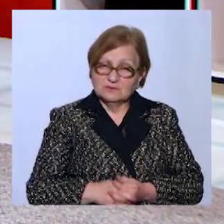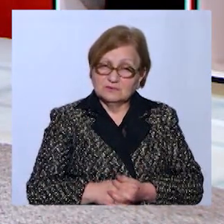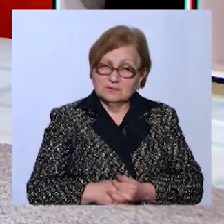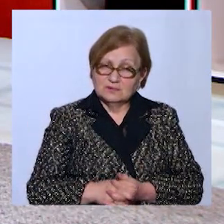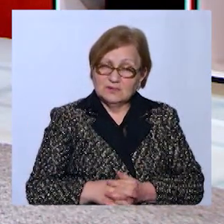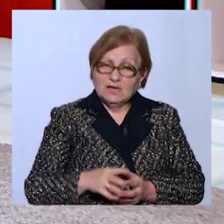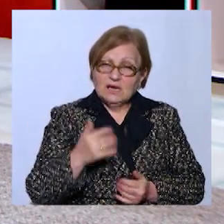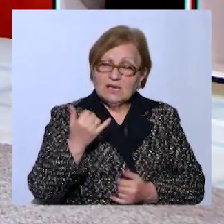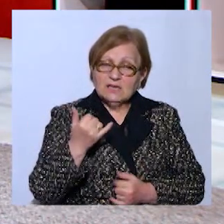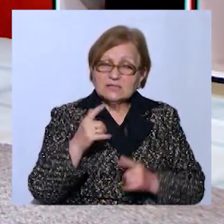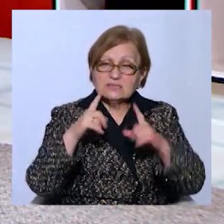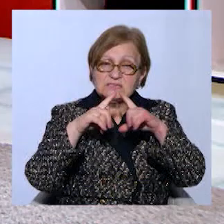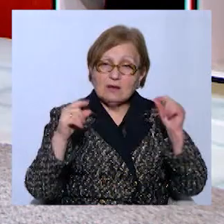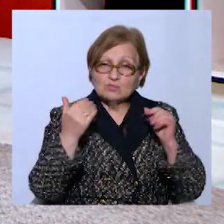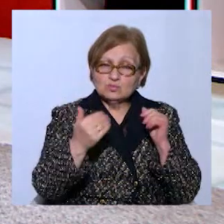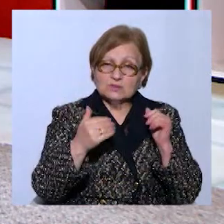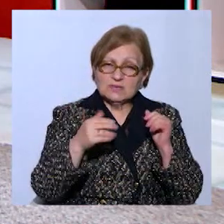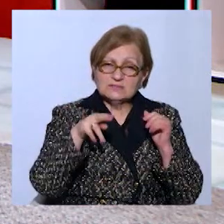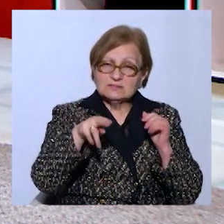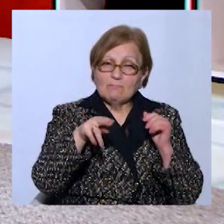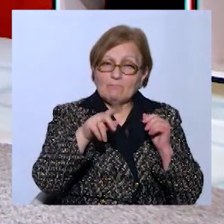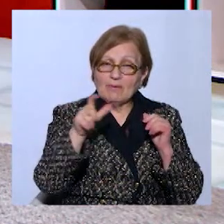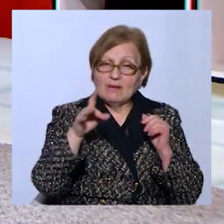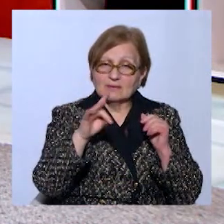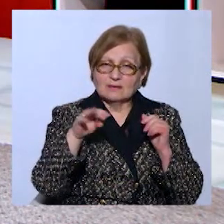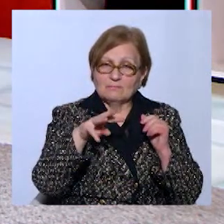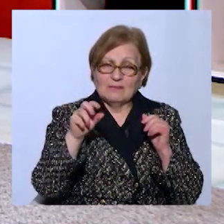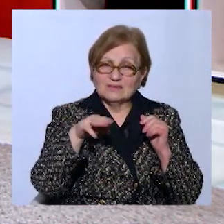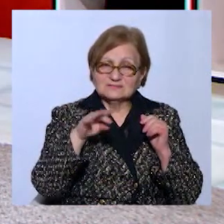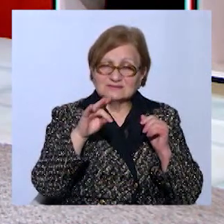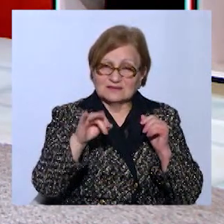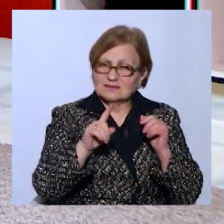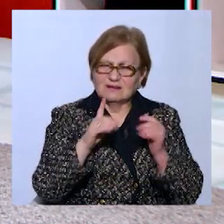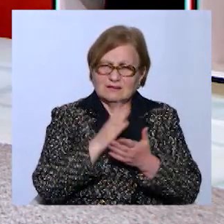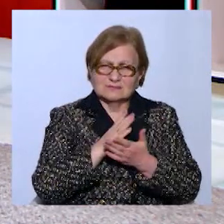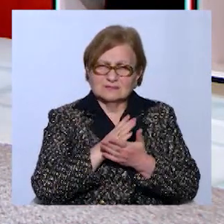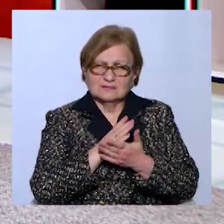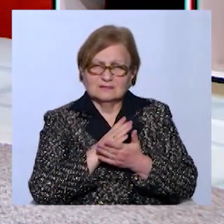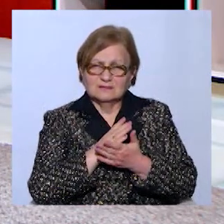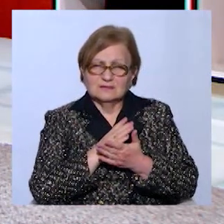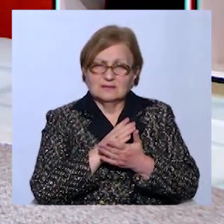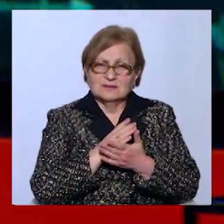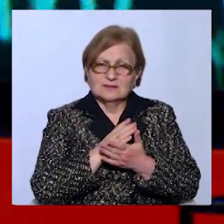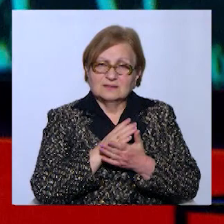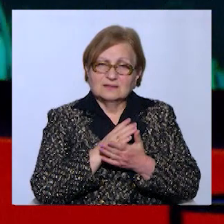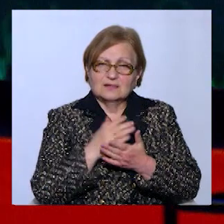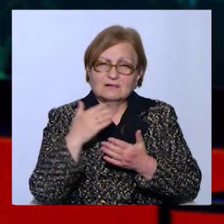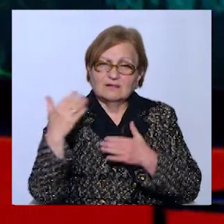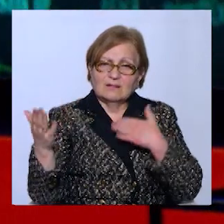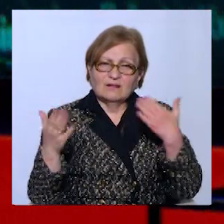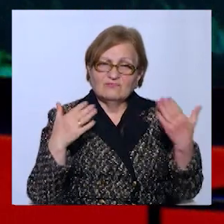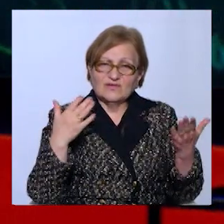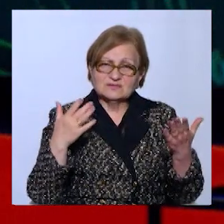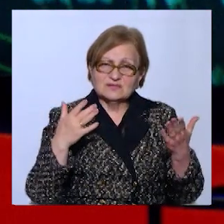სამკუთხედის პერიმეტრი რა არის? სამკუთხედის პერიმეტრი არის და მისი ვამბობთ ხოლმე გვერდების ჯამი,